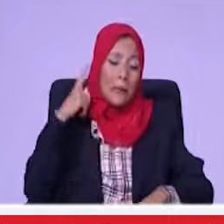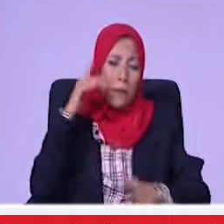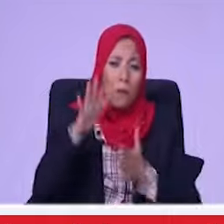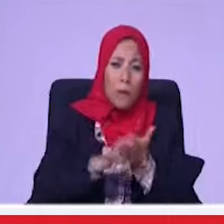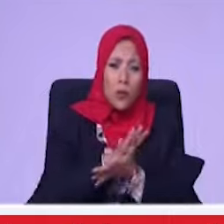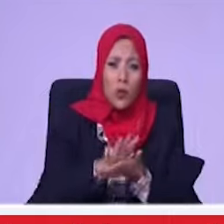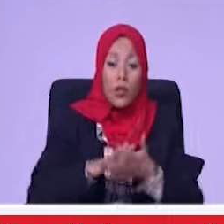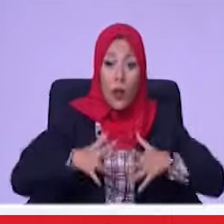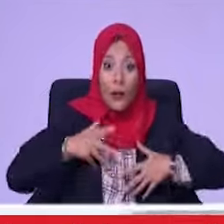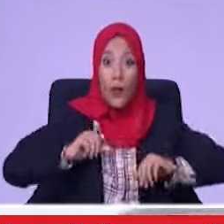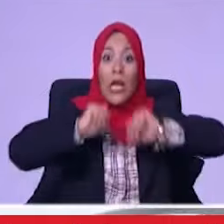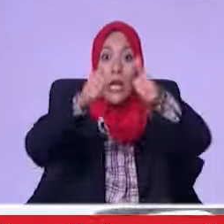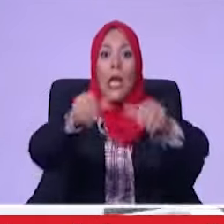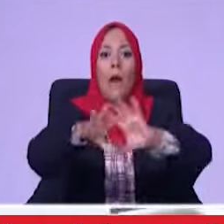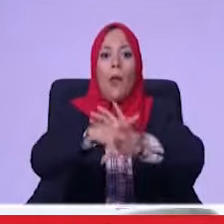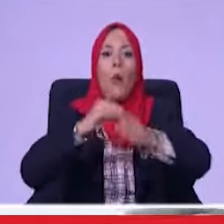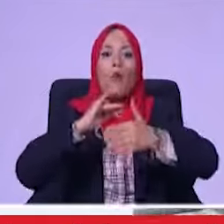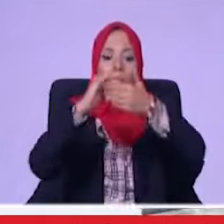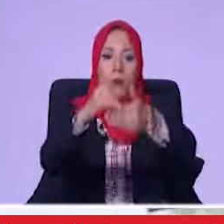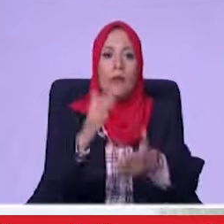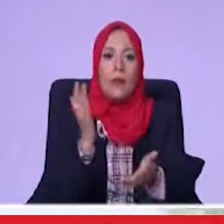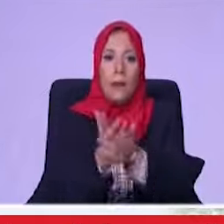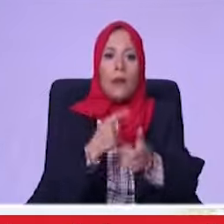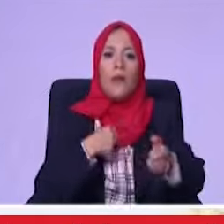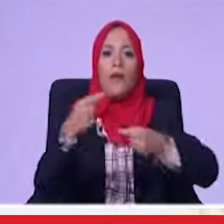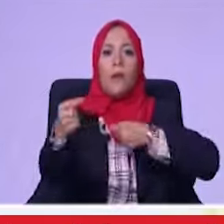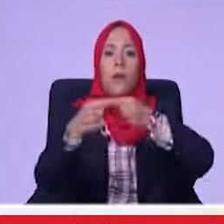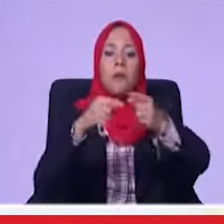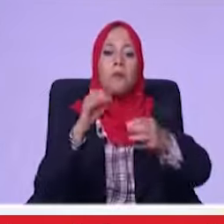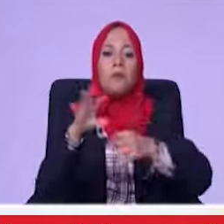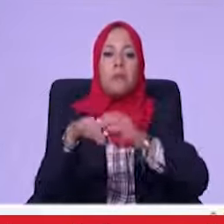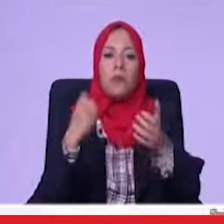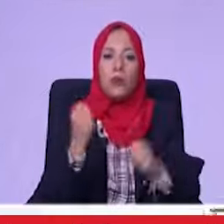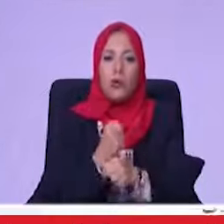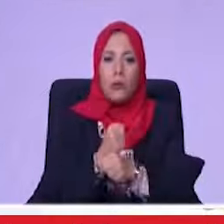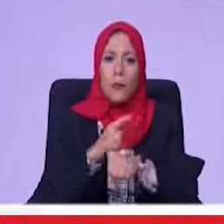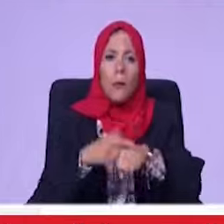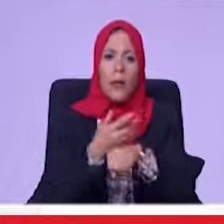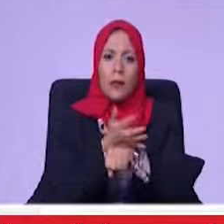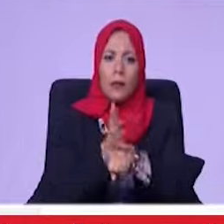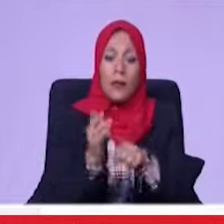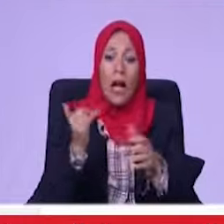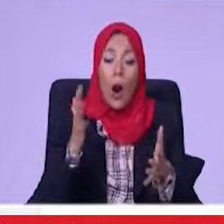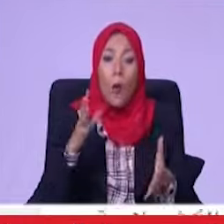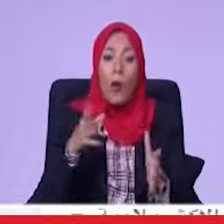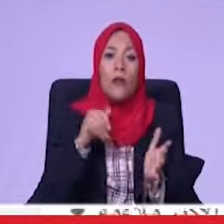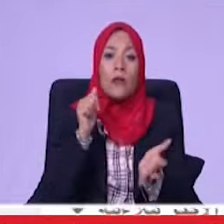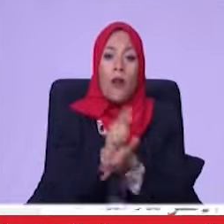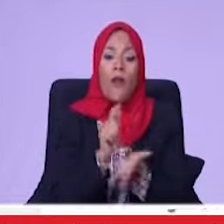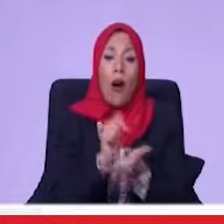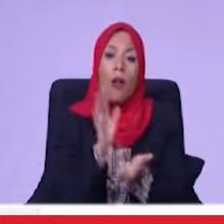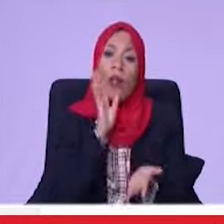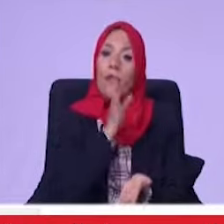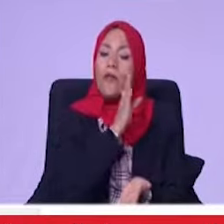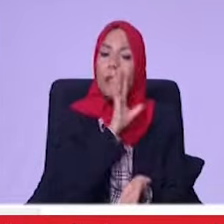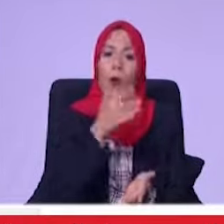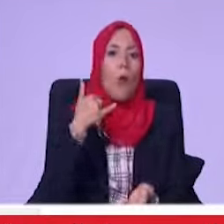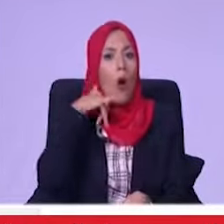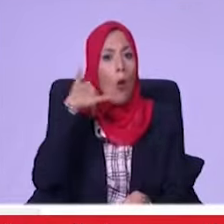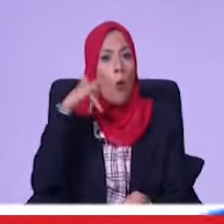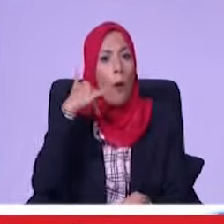ويلبي احتياجاتهم من خلال قنوات التواصل التي تعمل على مدار الساعه، سواء صفحات السوشيال ميديا أو